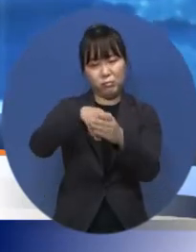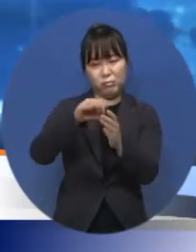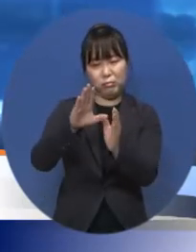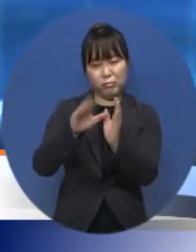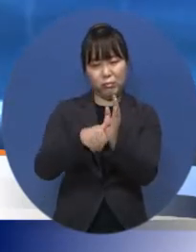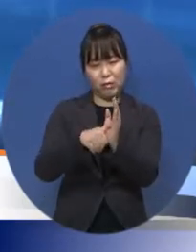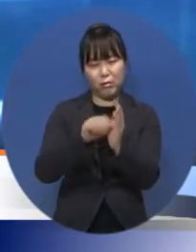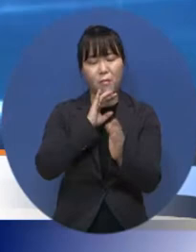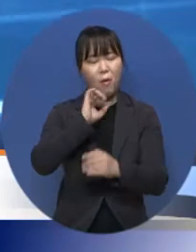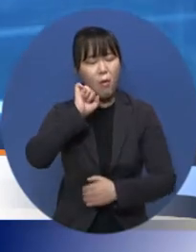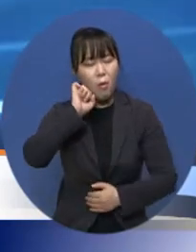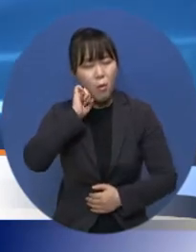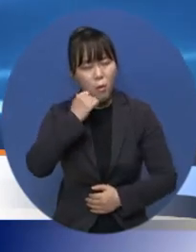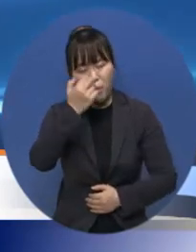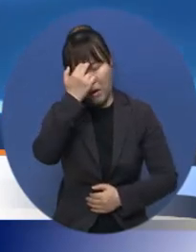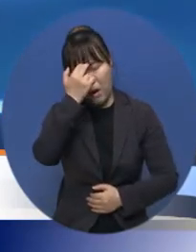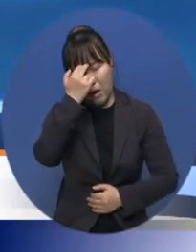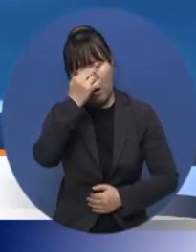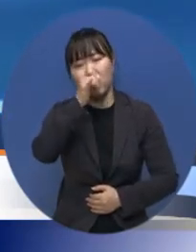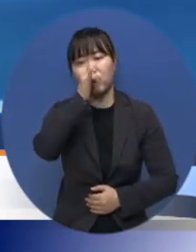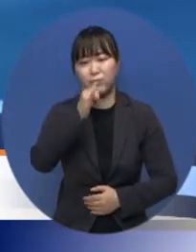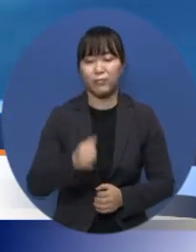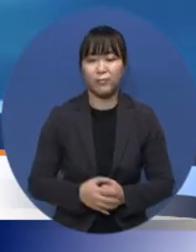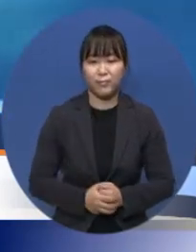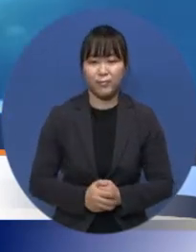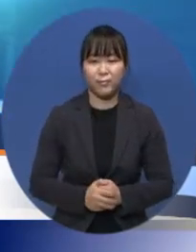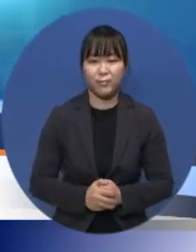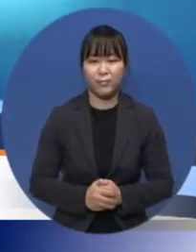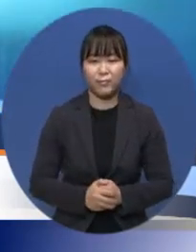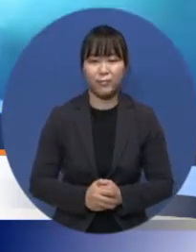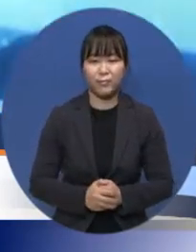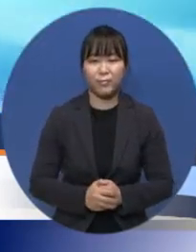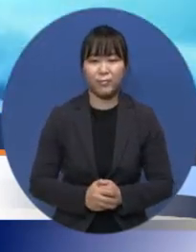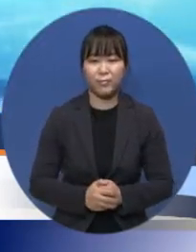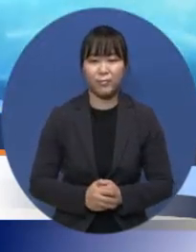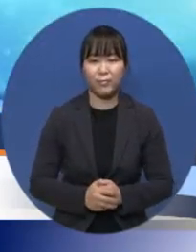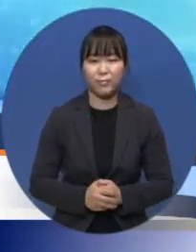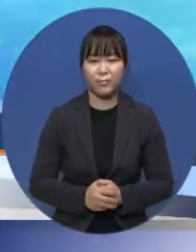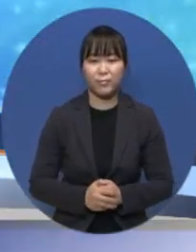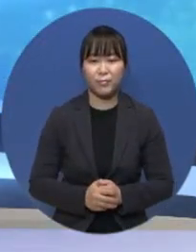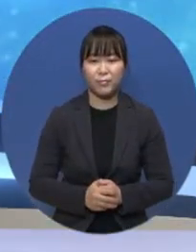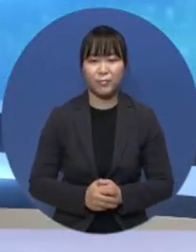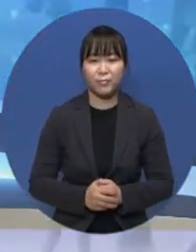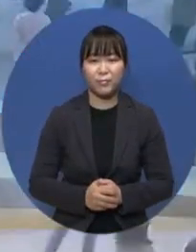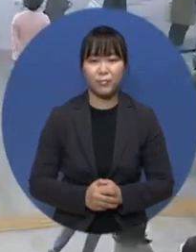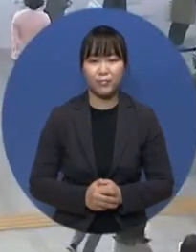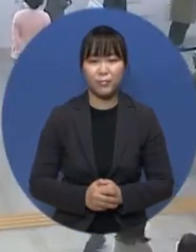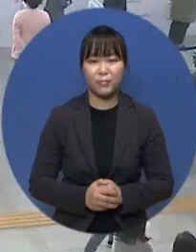선거에서 많은 어려움에 부딪히고 있는 것으로 나타났습니다. 박성용 기자가 보도합니다.